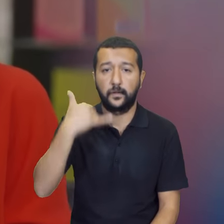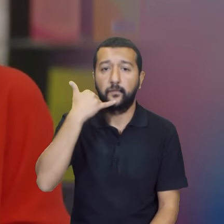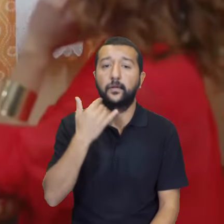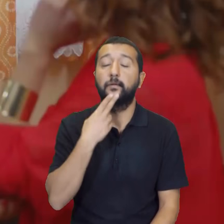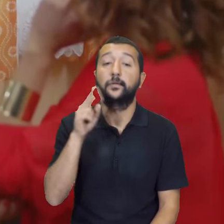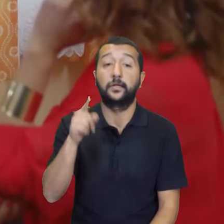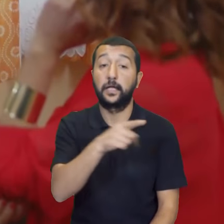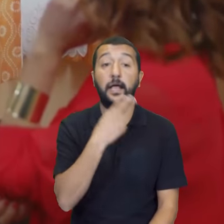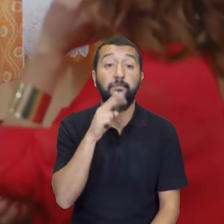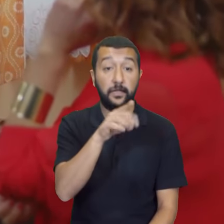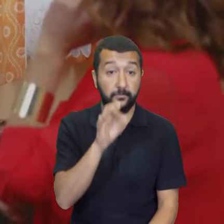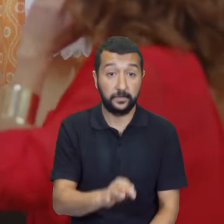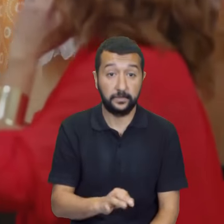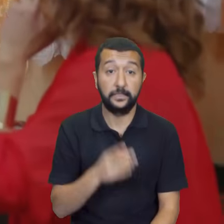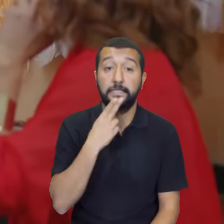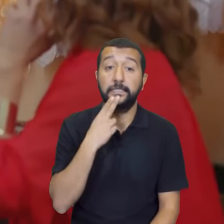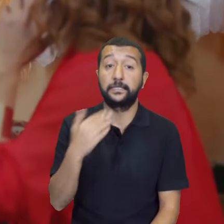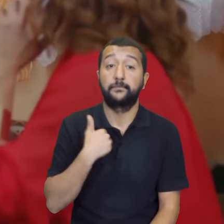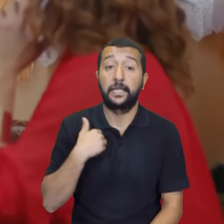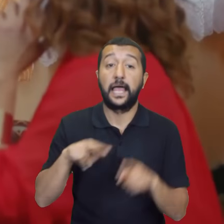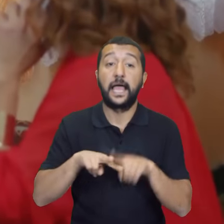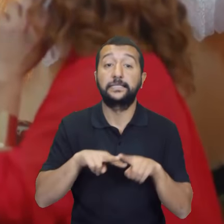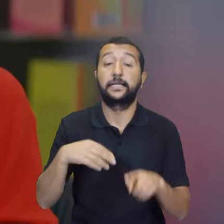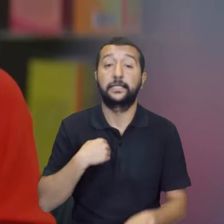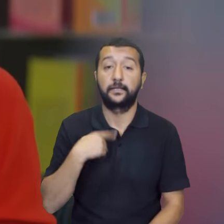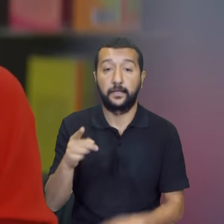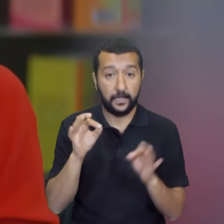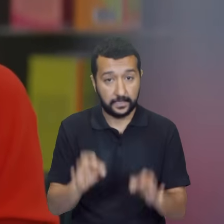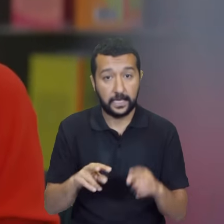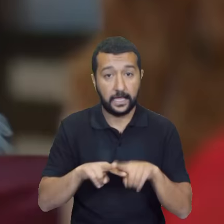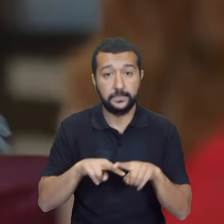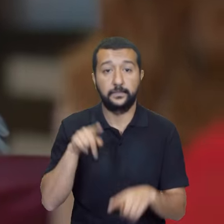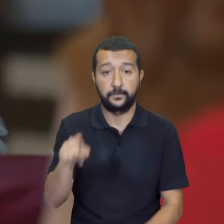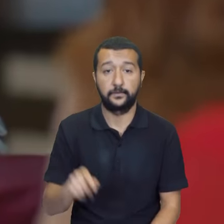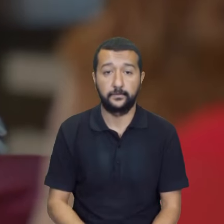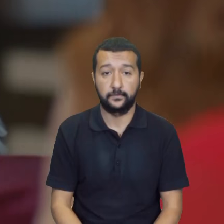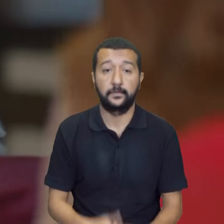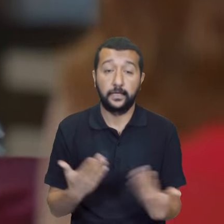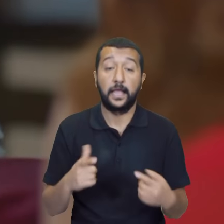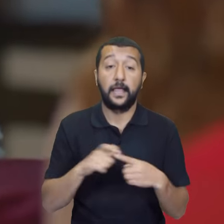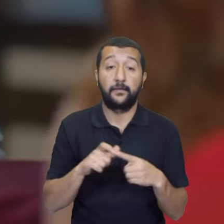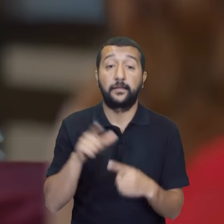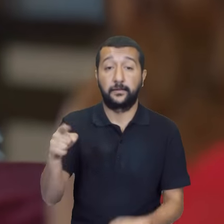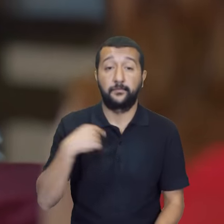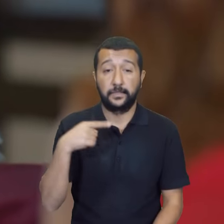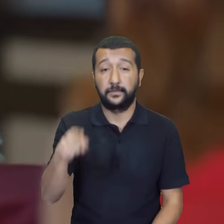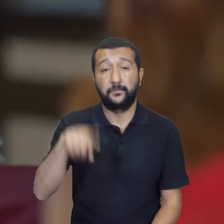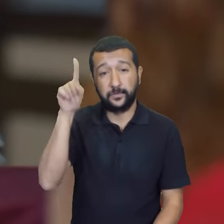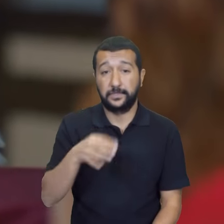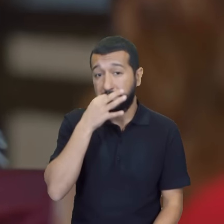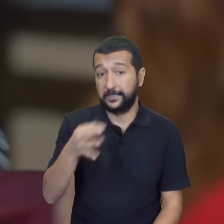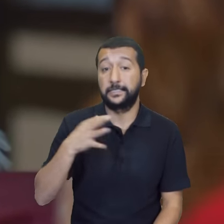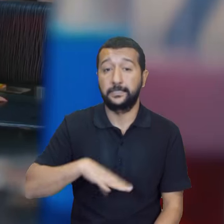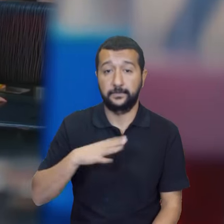Efendim abla. Abla mı? Kız ben Ayşen Ayşen. Efendim Ayşen. Ay Emel, ben senden bugün